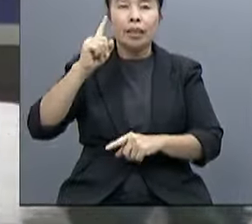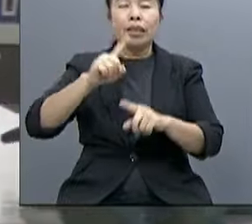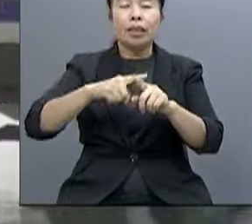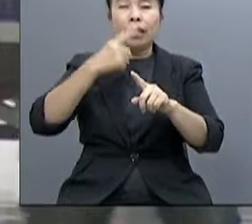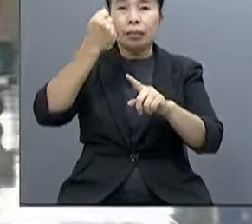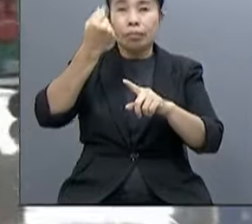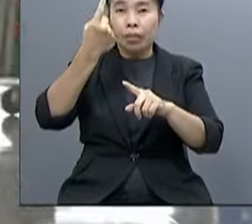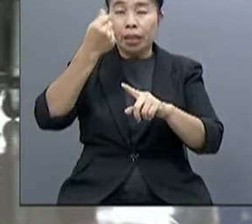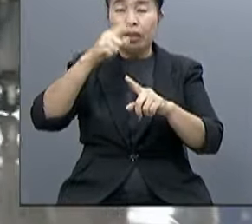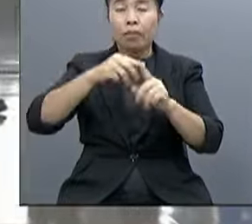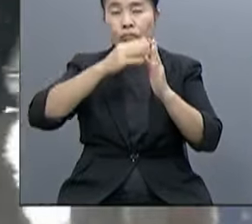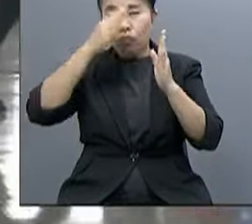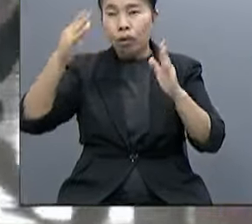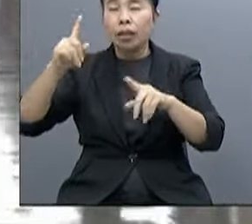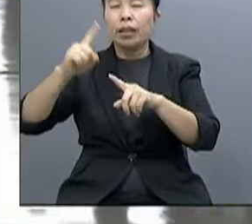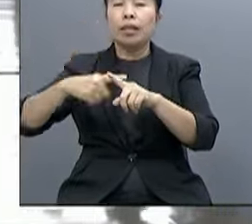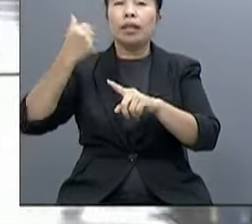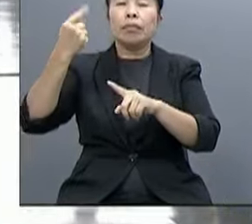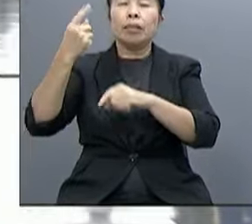ไปจนถึง